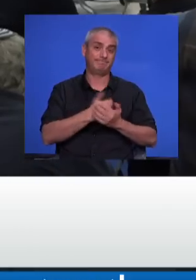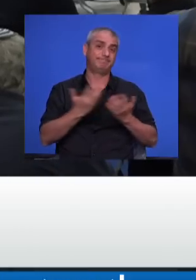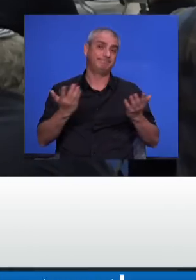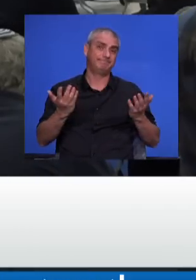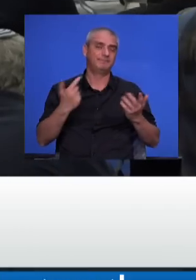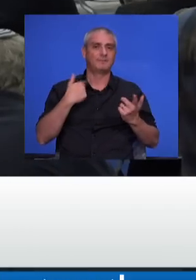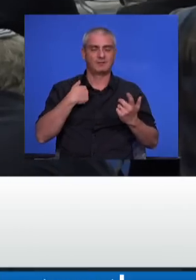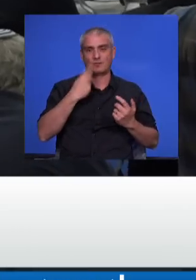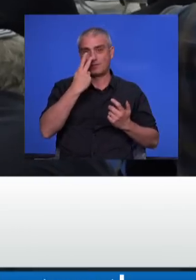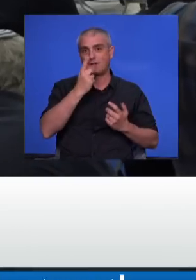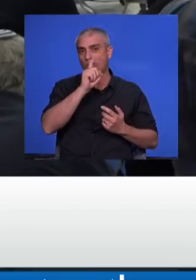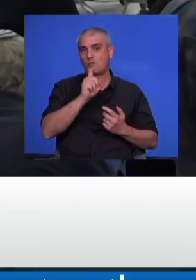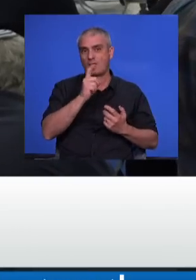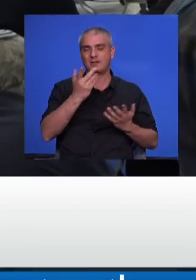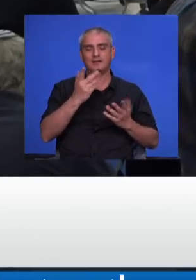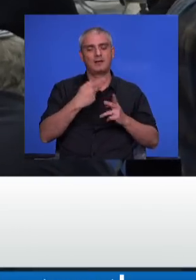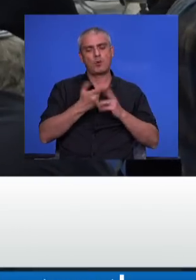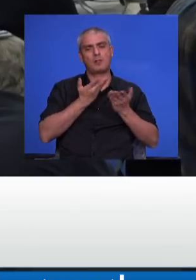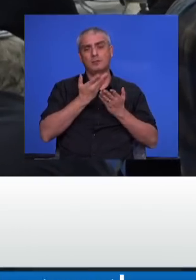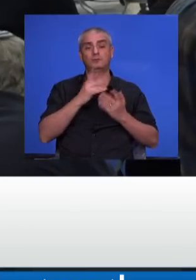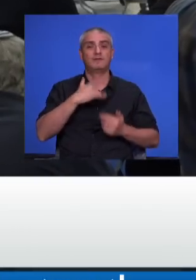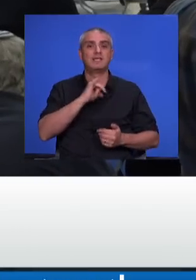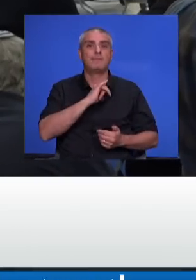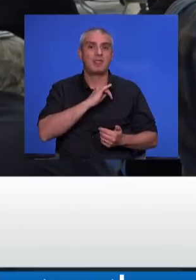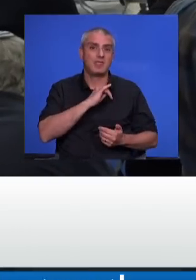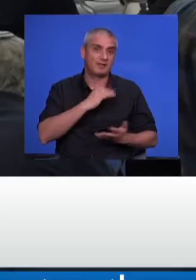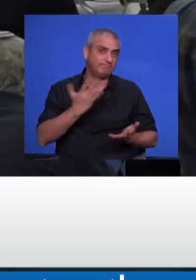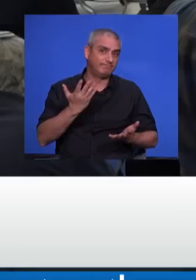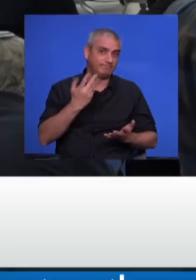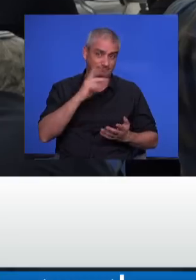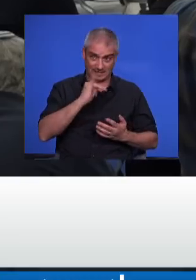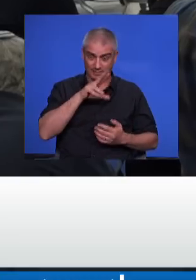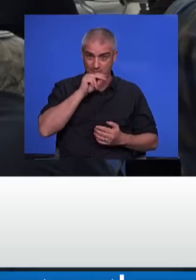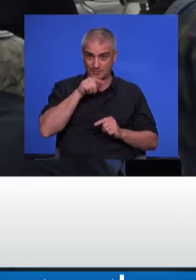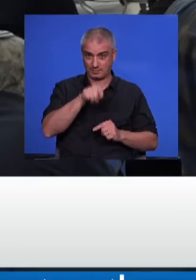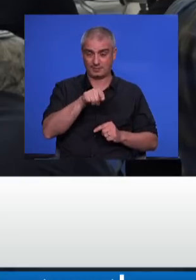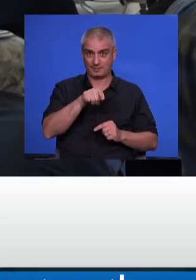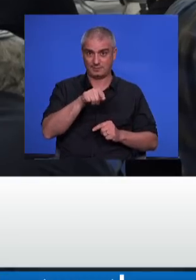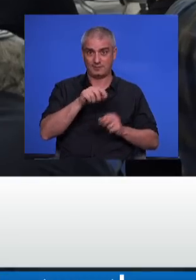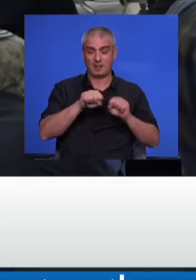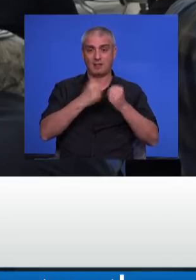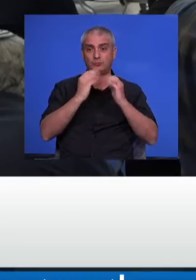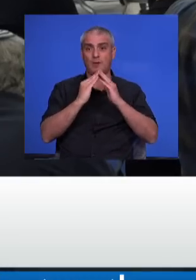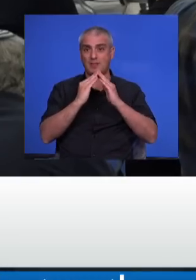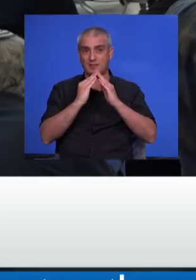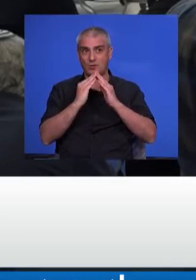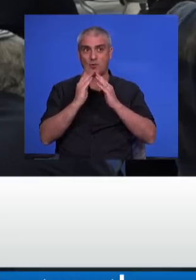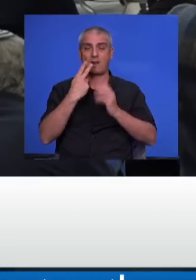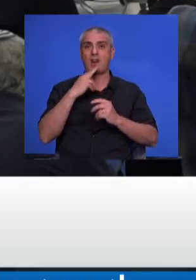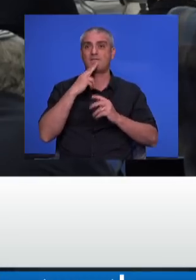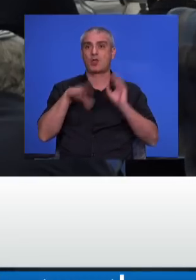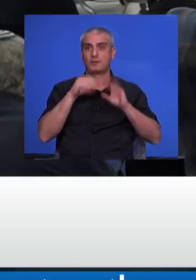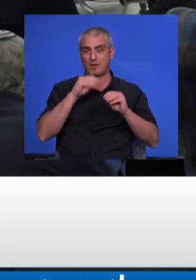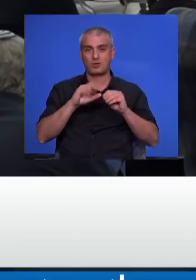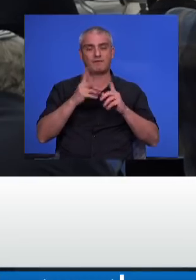היום אנחנו נראה ככל הנראה את ההתייחסויות, ויהיה מעניין לראות אם תהיה התייחסות למשבר הדיור, להבטחות הבחירות בכל